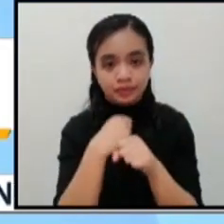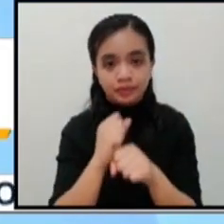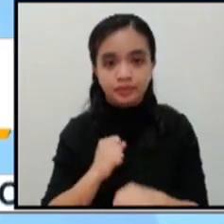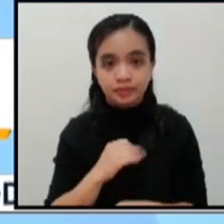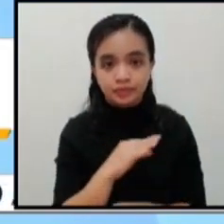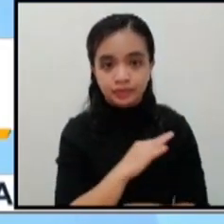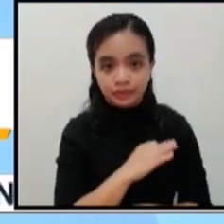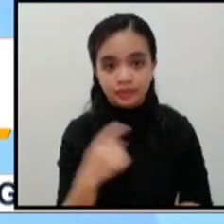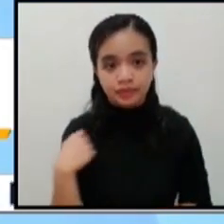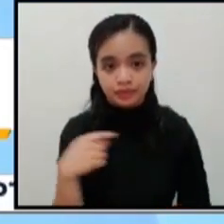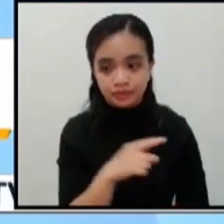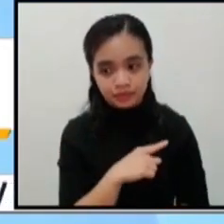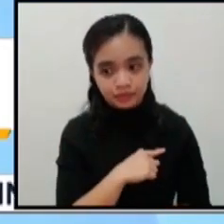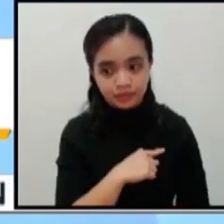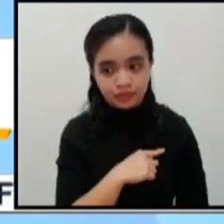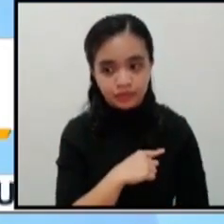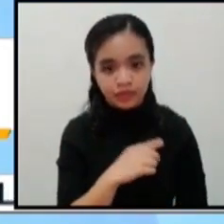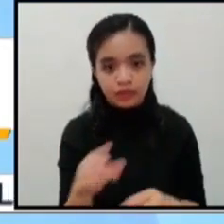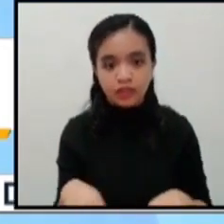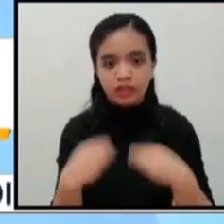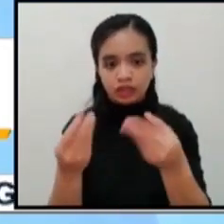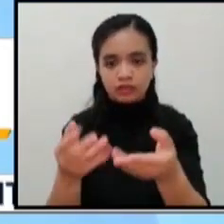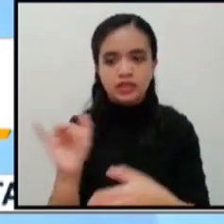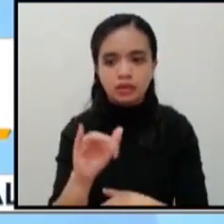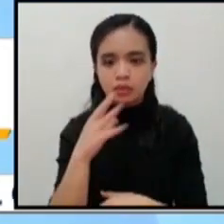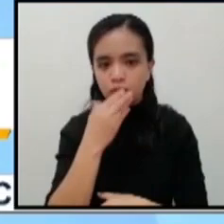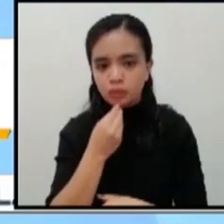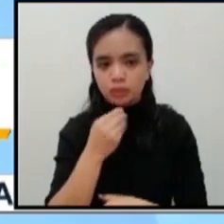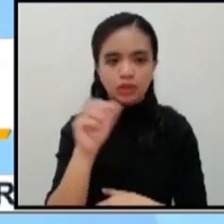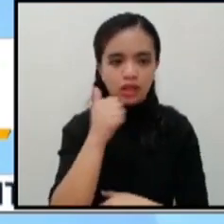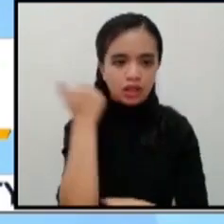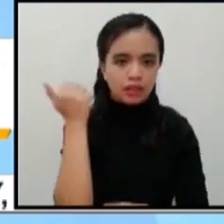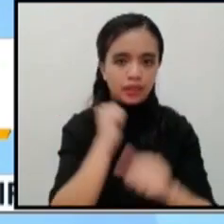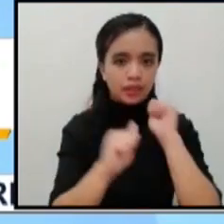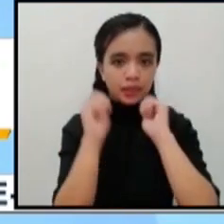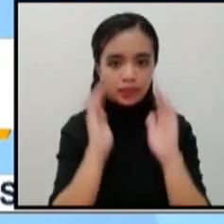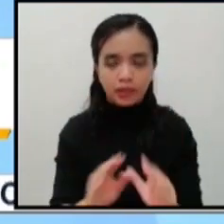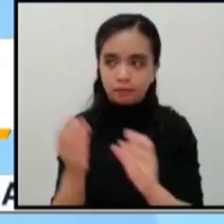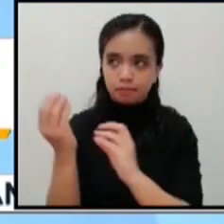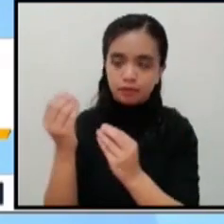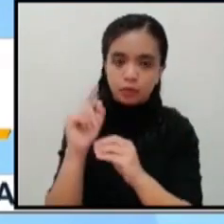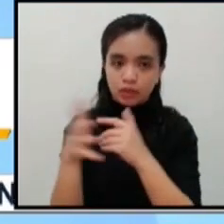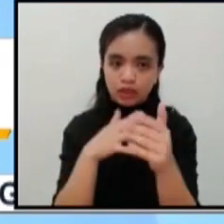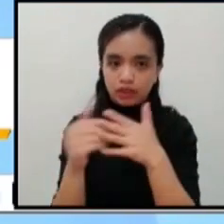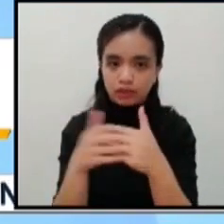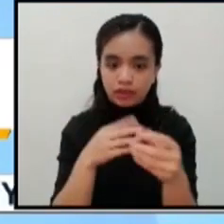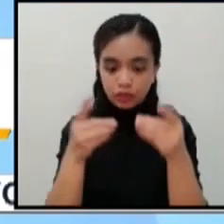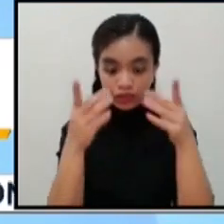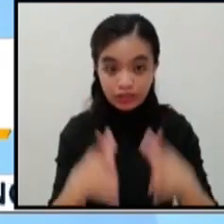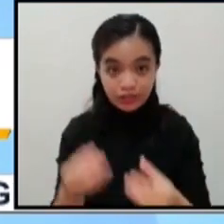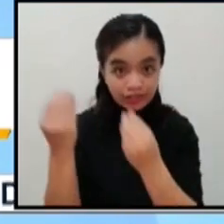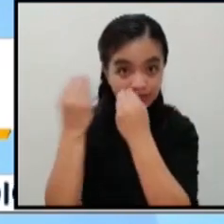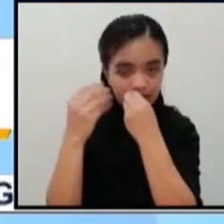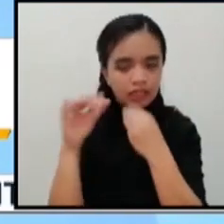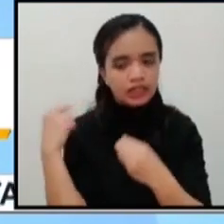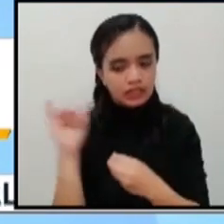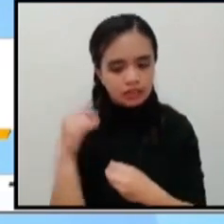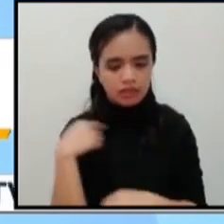mga co-actors namin. Yung mga tinuturo po sa amin ng director, tinuro din po namin sa mga cast namin.